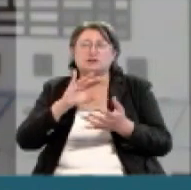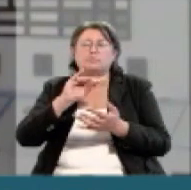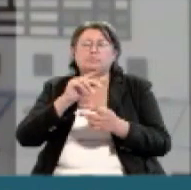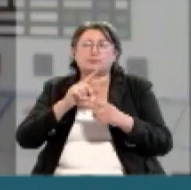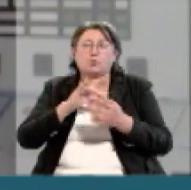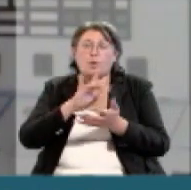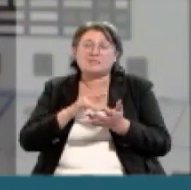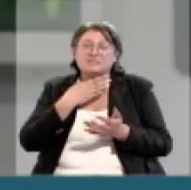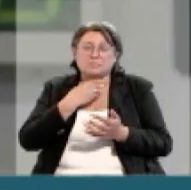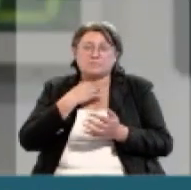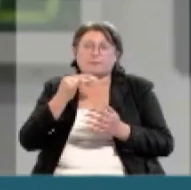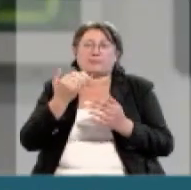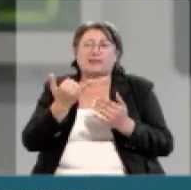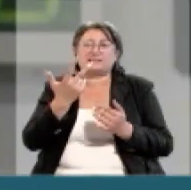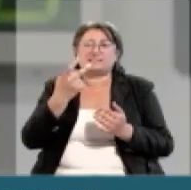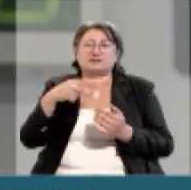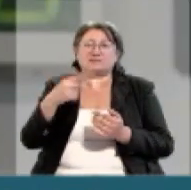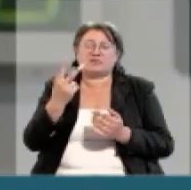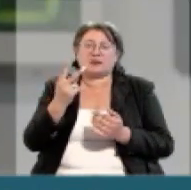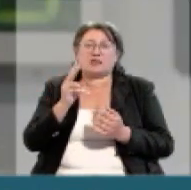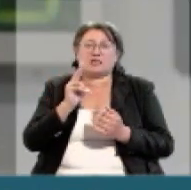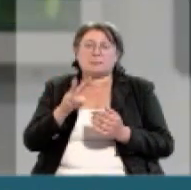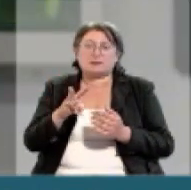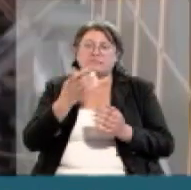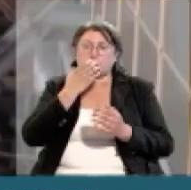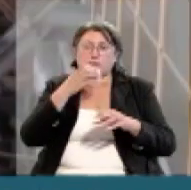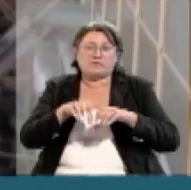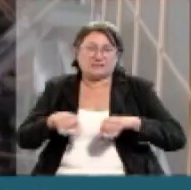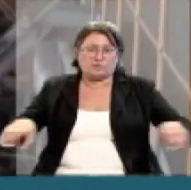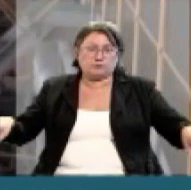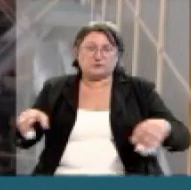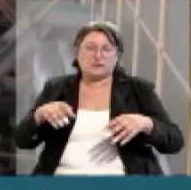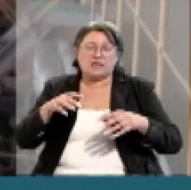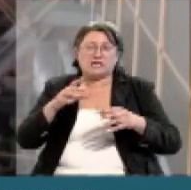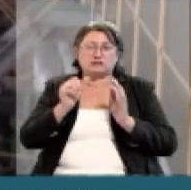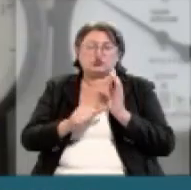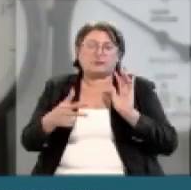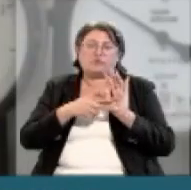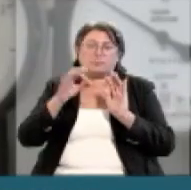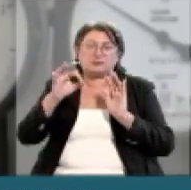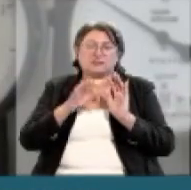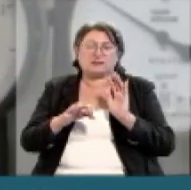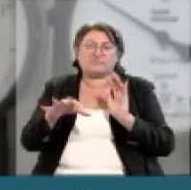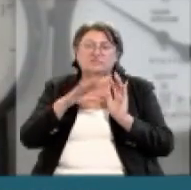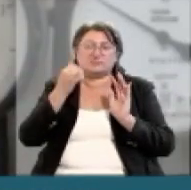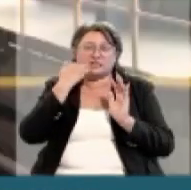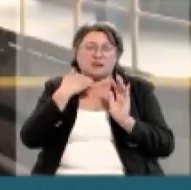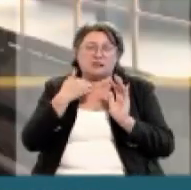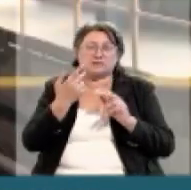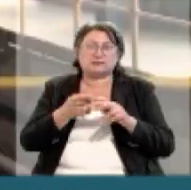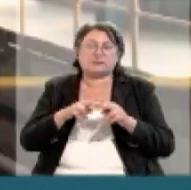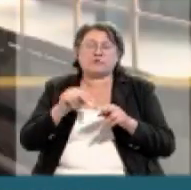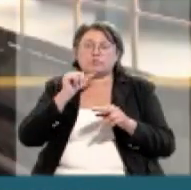жаңарады. Бүгінде қаладағы 322 шақырымды құрайтын жылу желілерінің 68% әбден тозған. Соның кесірінен